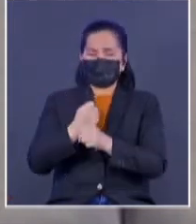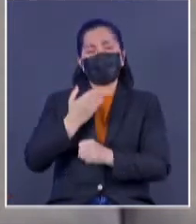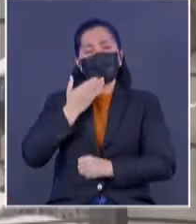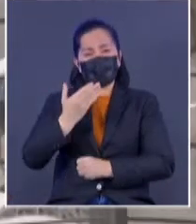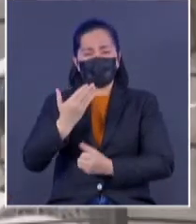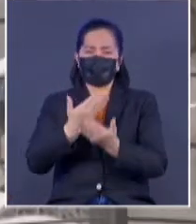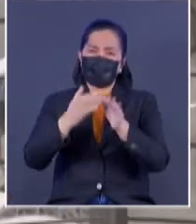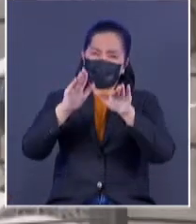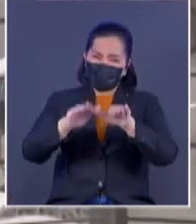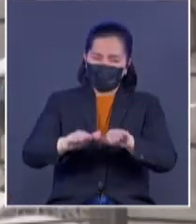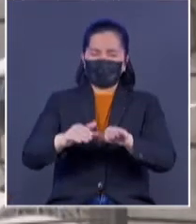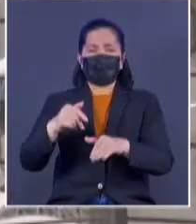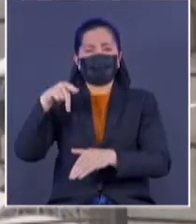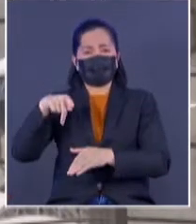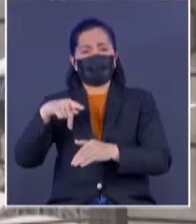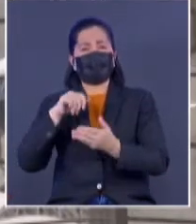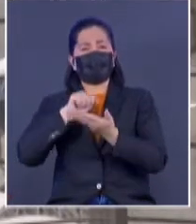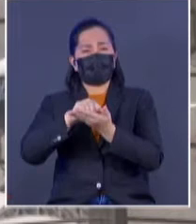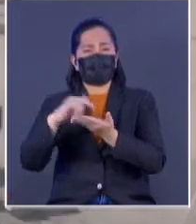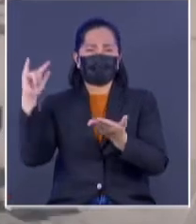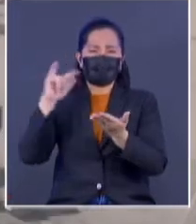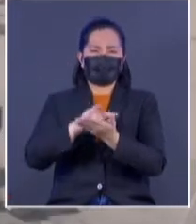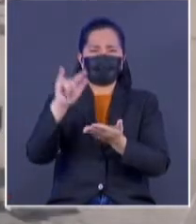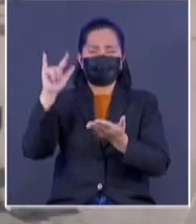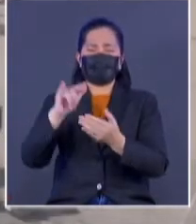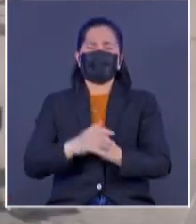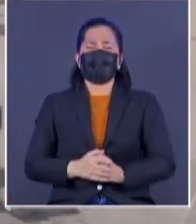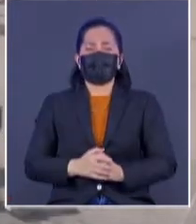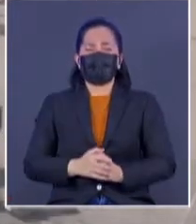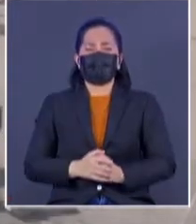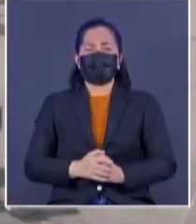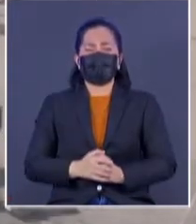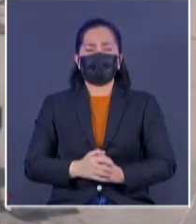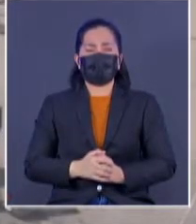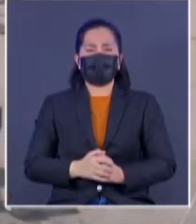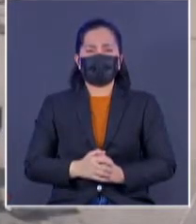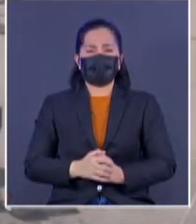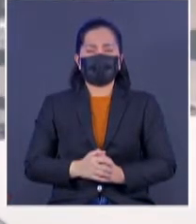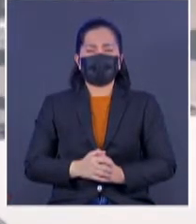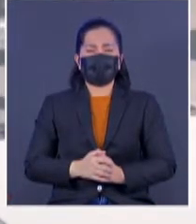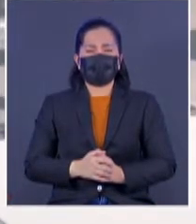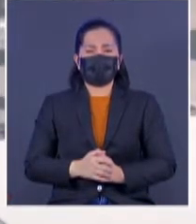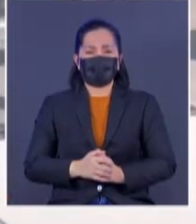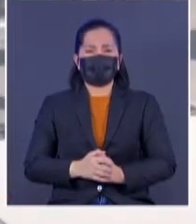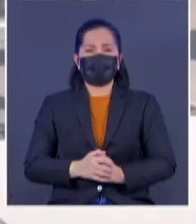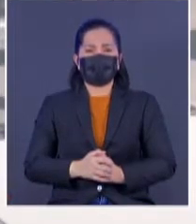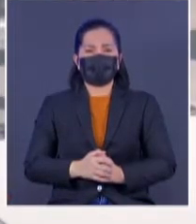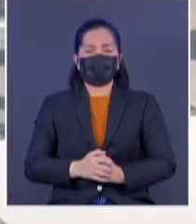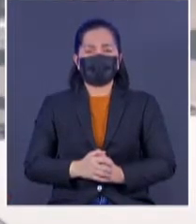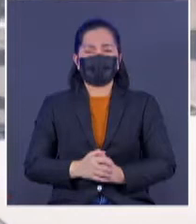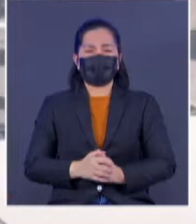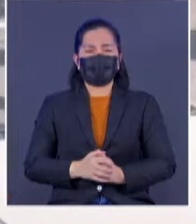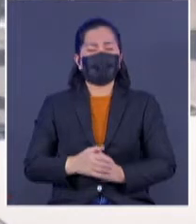ลดการยกเว้นค่าบริการขึ้นลงของอากาศยานหรือว่าที่เรียกว่า landing charge รวมถึงค่าบริการเก็บอากาศย